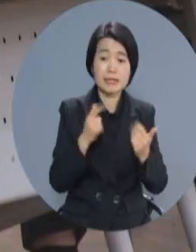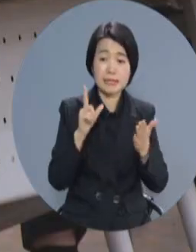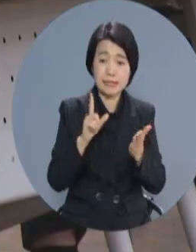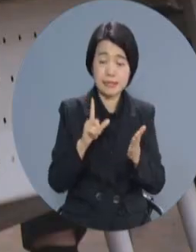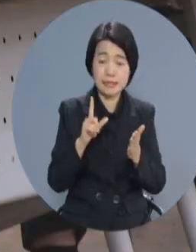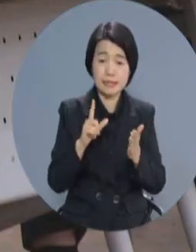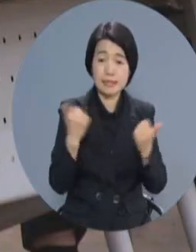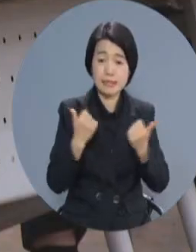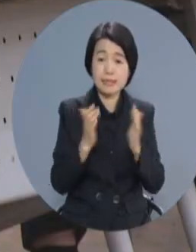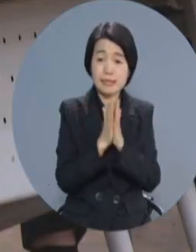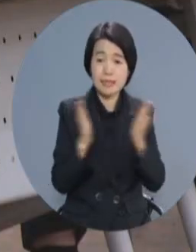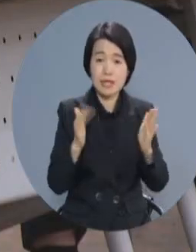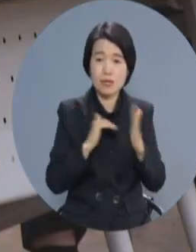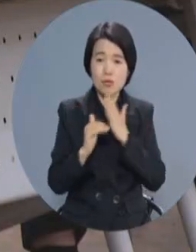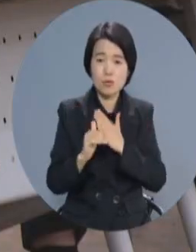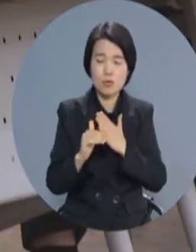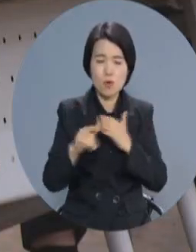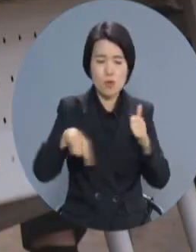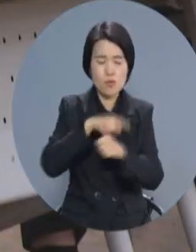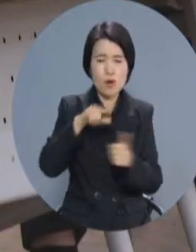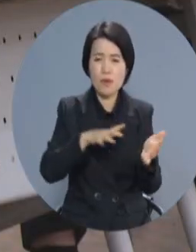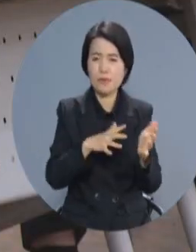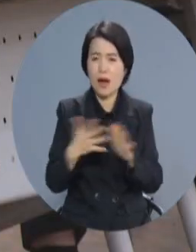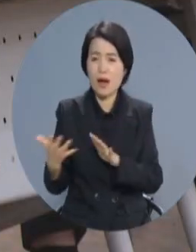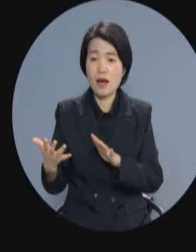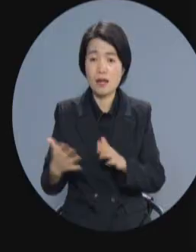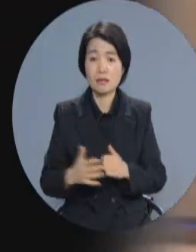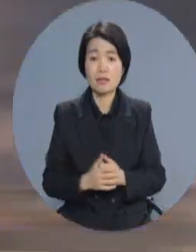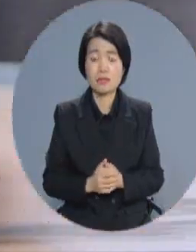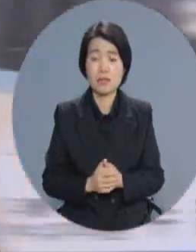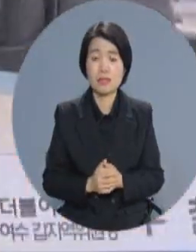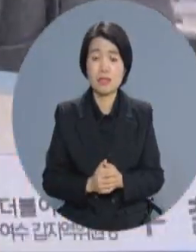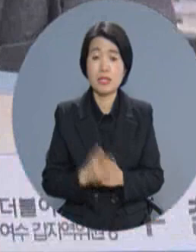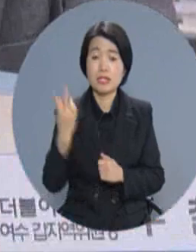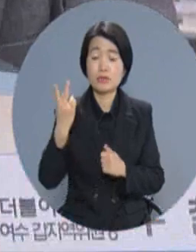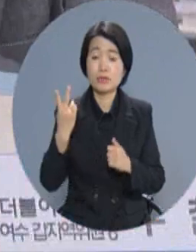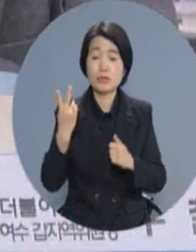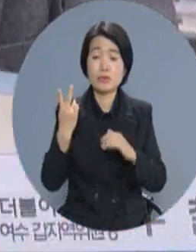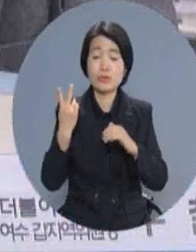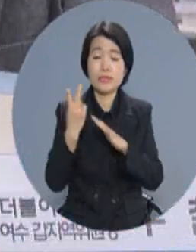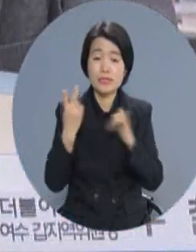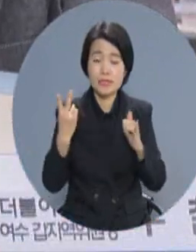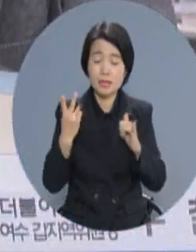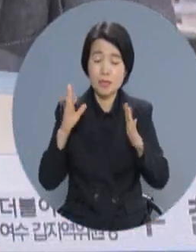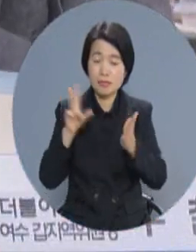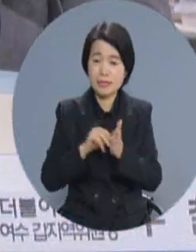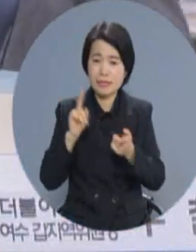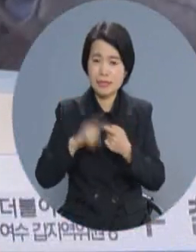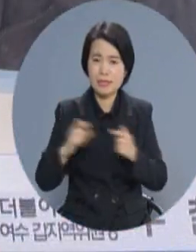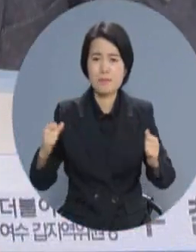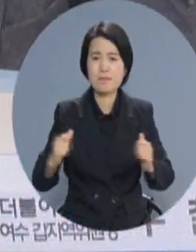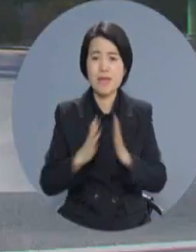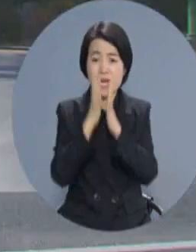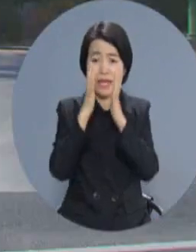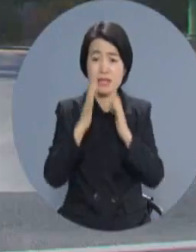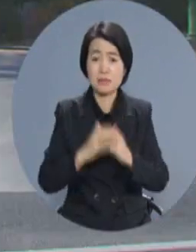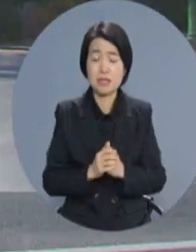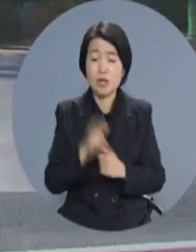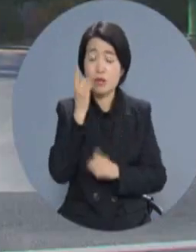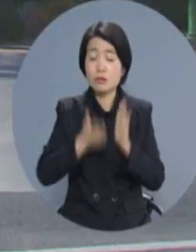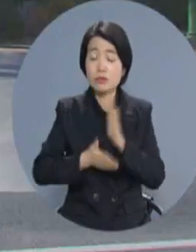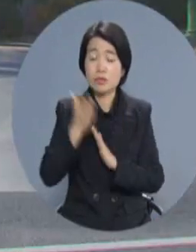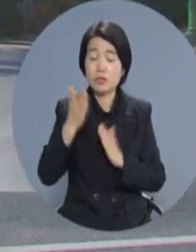논의가 시작되면서 급격하게 냉각됐습니다. 두 국회의원들이 현안을 두고 다시 충돌한 겁니다.